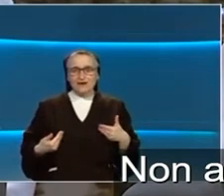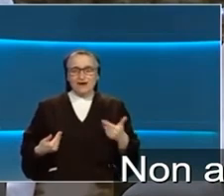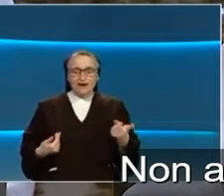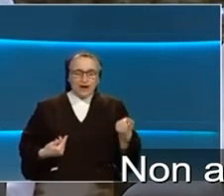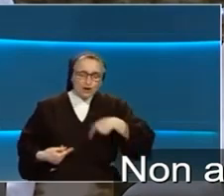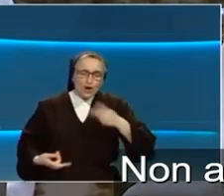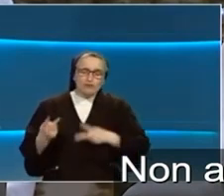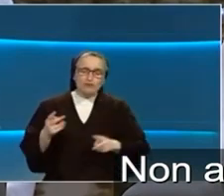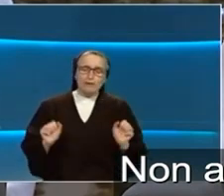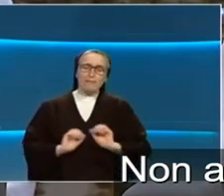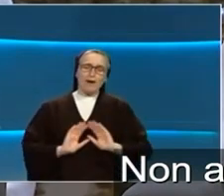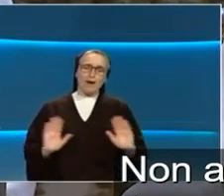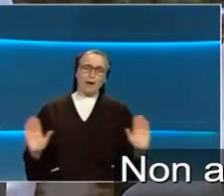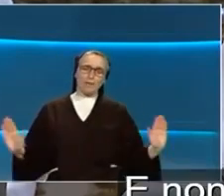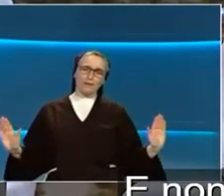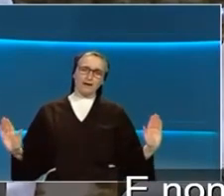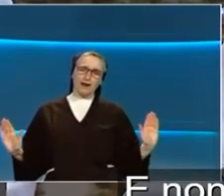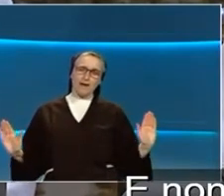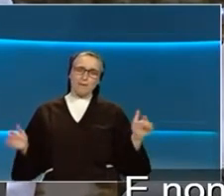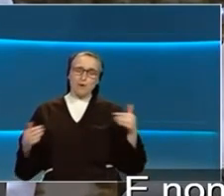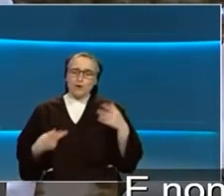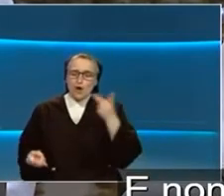갑시다.